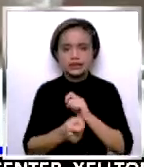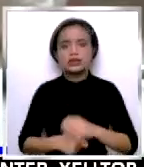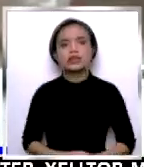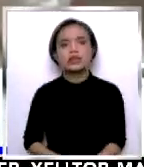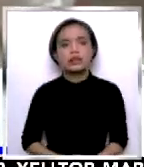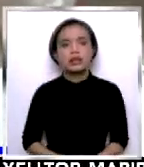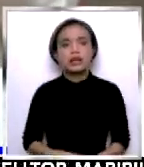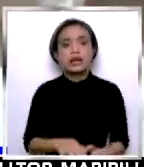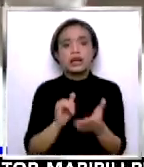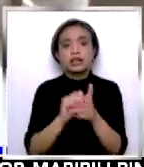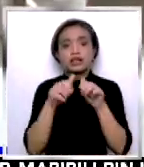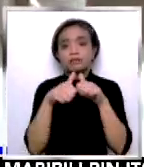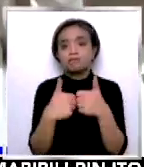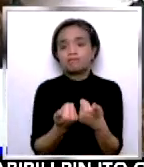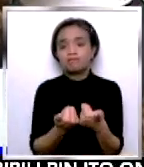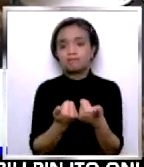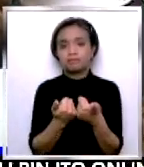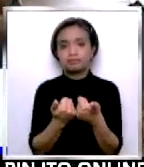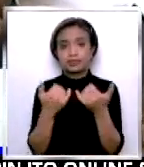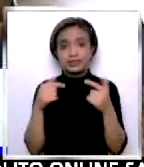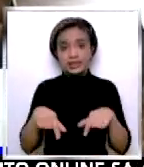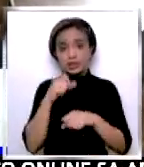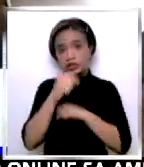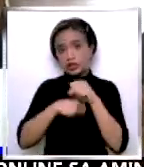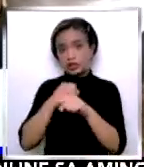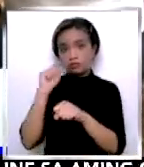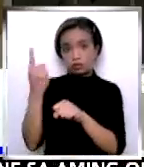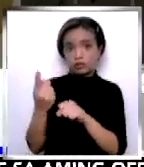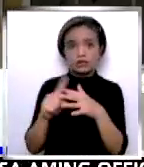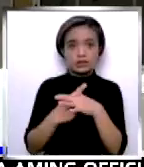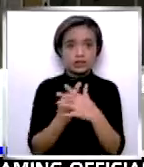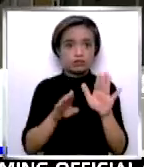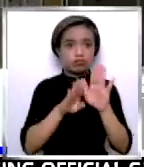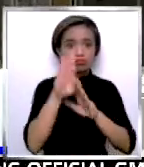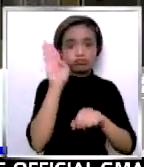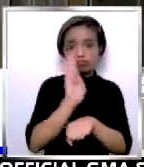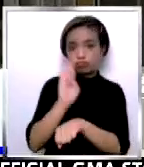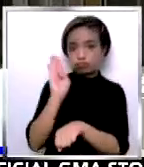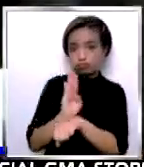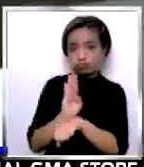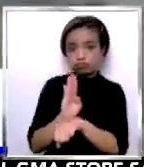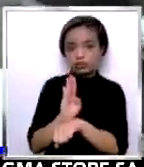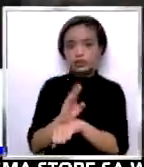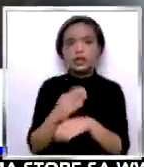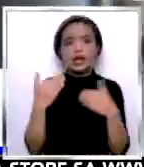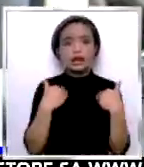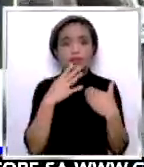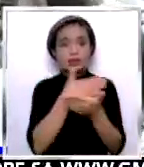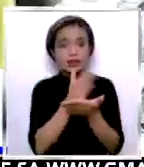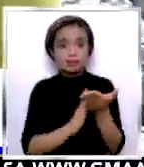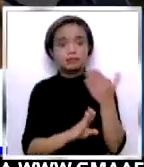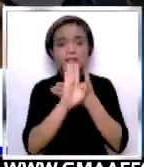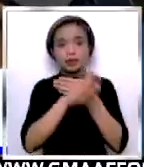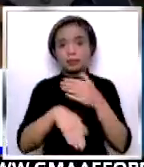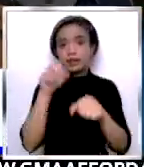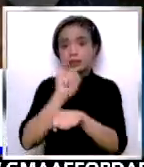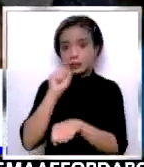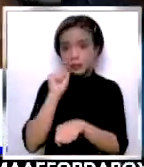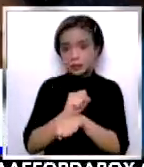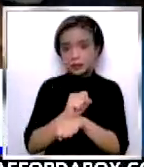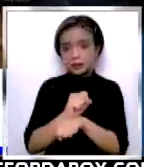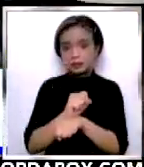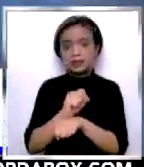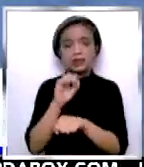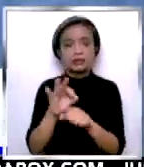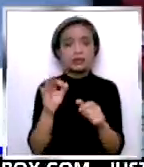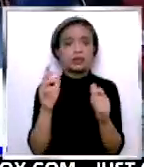lang ang pagbangon ng maraming negosyo mula sa pandemya at gumaganda na rin ang mga numero ng mga nakakabalik trabaho na baka madiskaril kung sasabayan ang